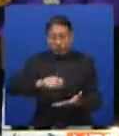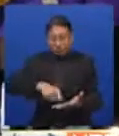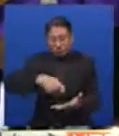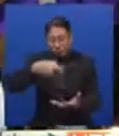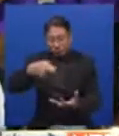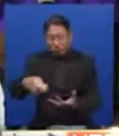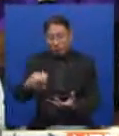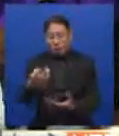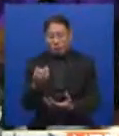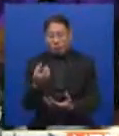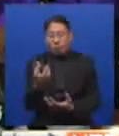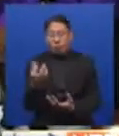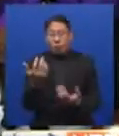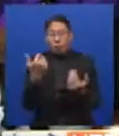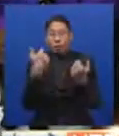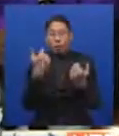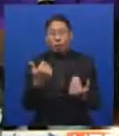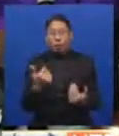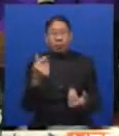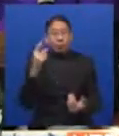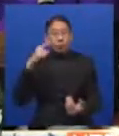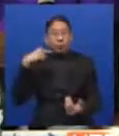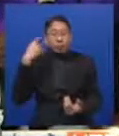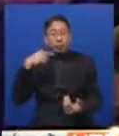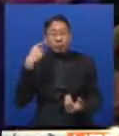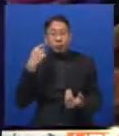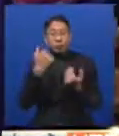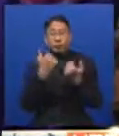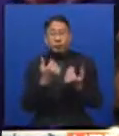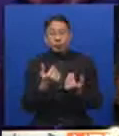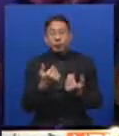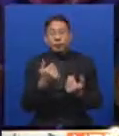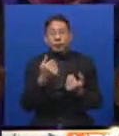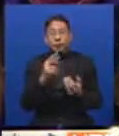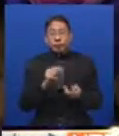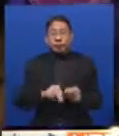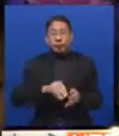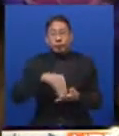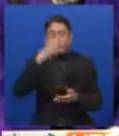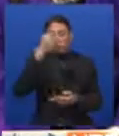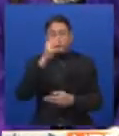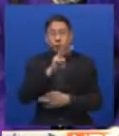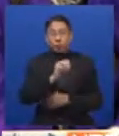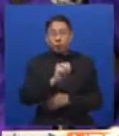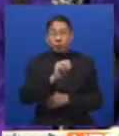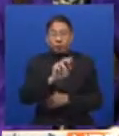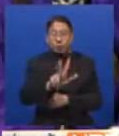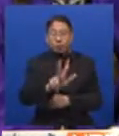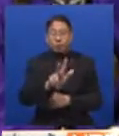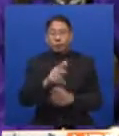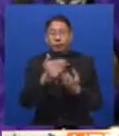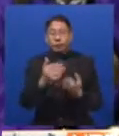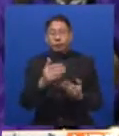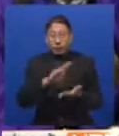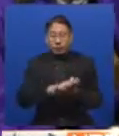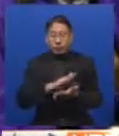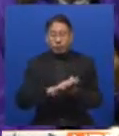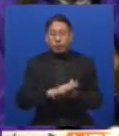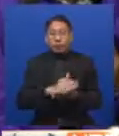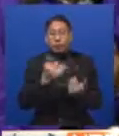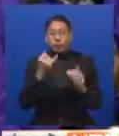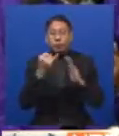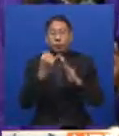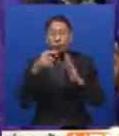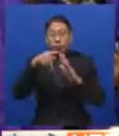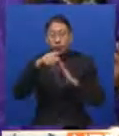เด็กหญิงนิภาพรฉิมมากลมและเด็กหญิงอนัญญาอ่อนด้วงนักเรียนชั้นมัธยมศึกษาปีที่ 3โรงเรียนนครไทย